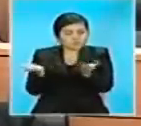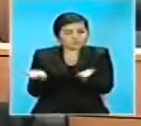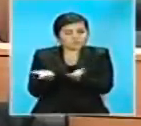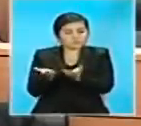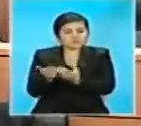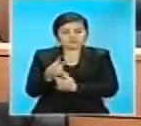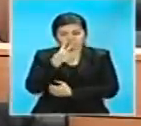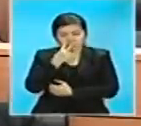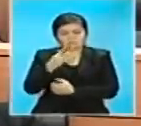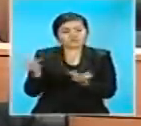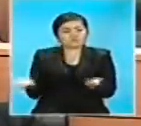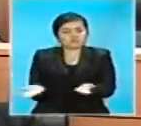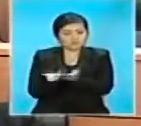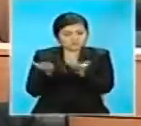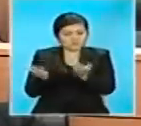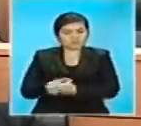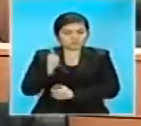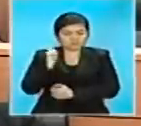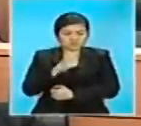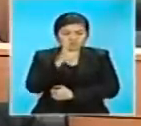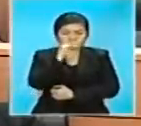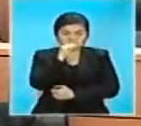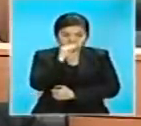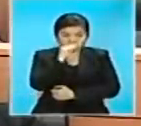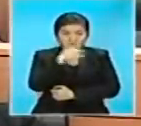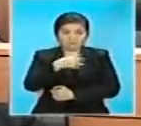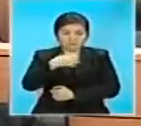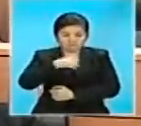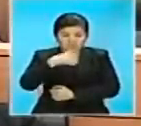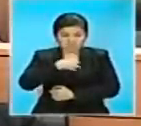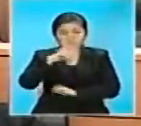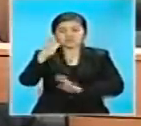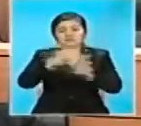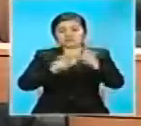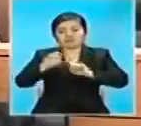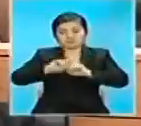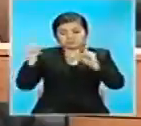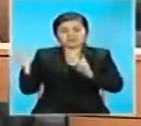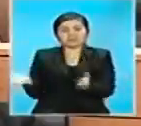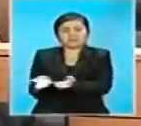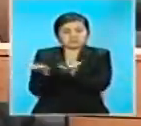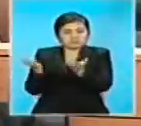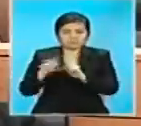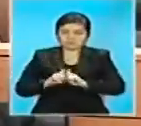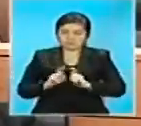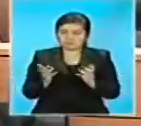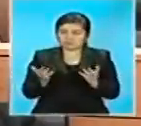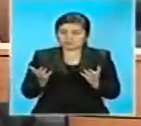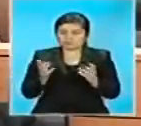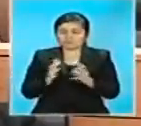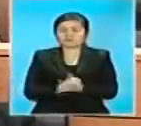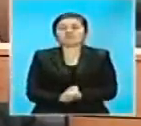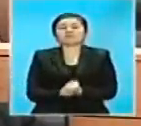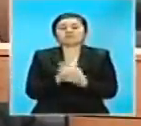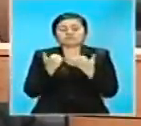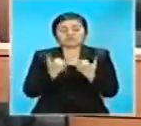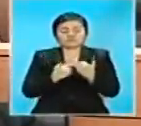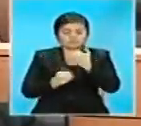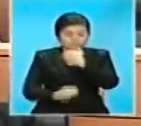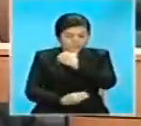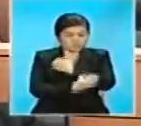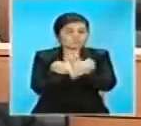ปทั้งที่ปากก็บอกว่าต้องการประชาธิปไตยในโอกาสนี้เป็นโอกาสอัน